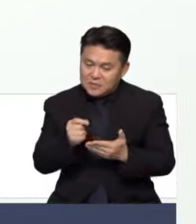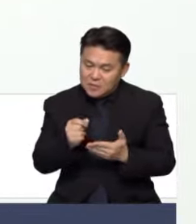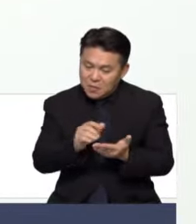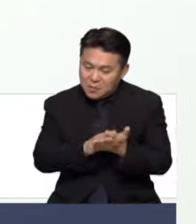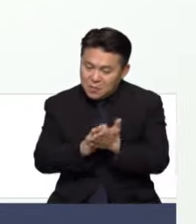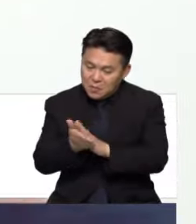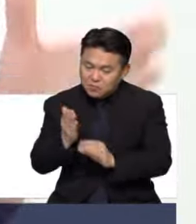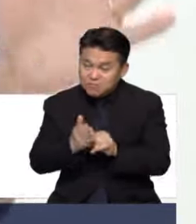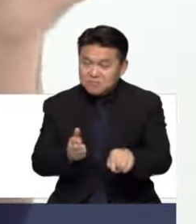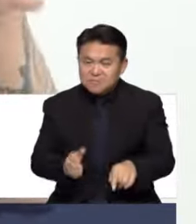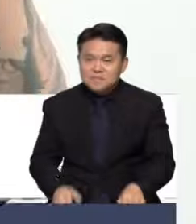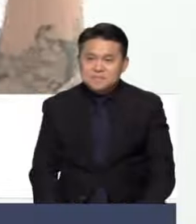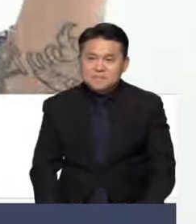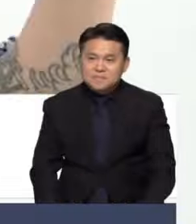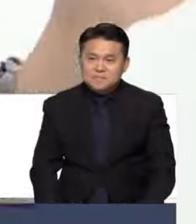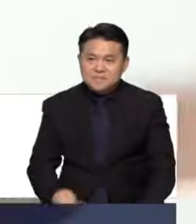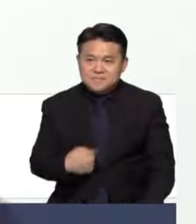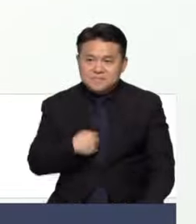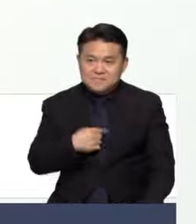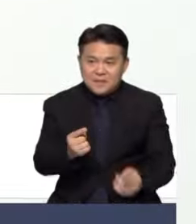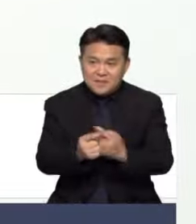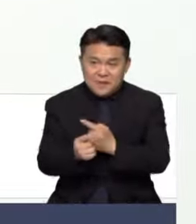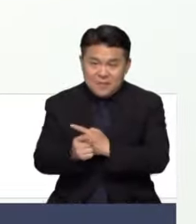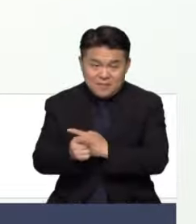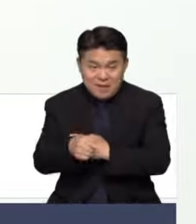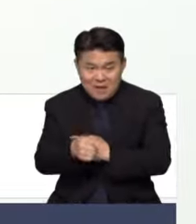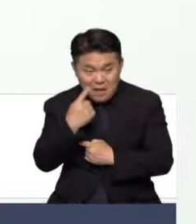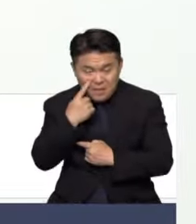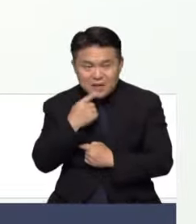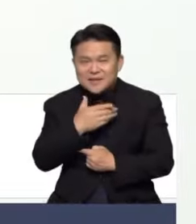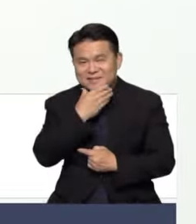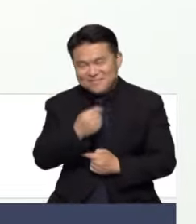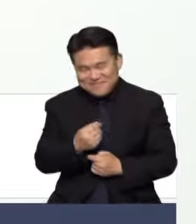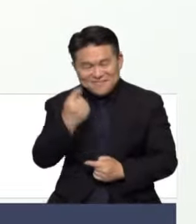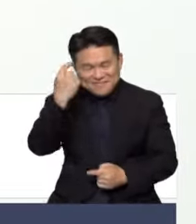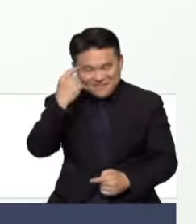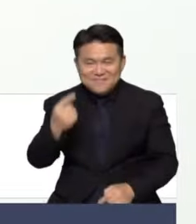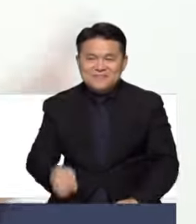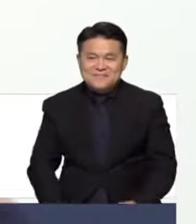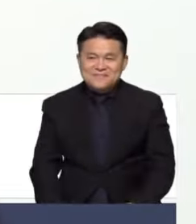発表し続けられたらなと. 僕の絵もどんどん 変化していくと思うので,